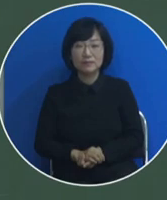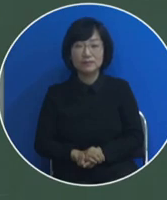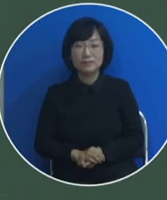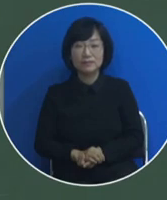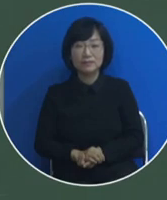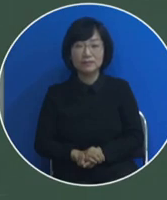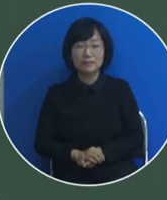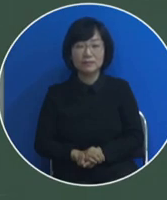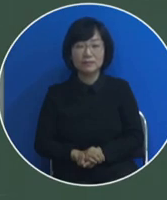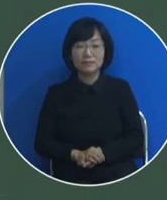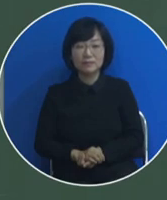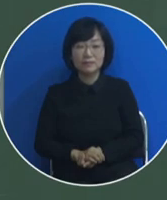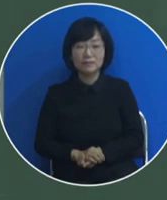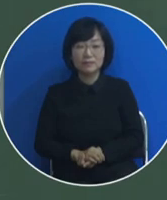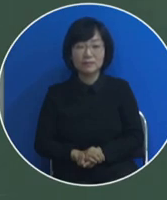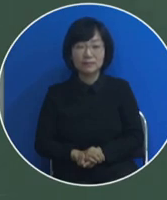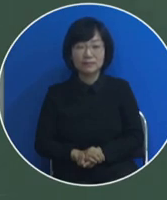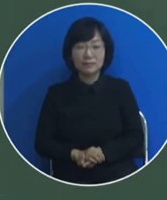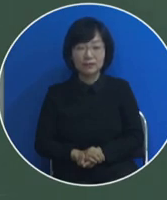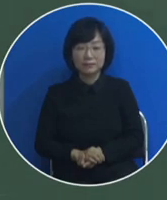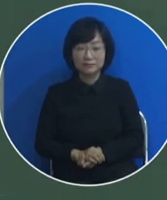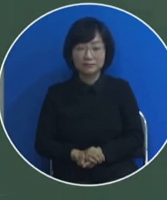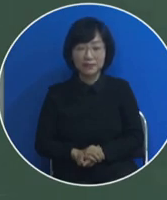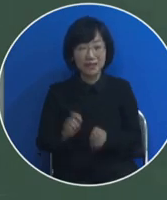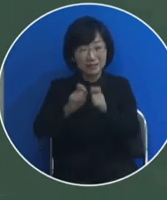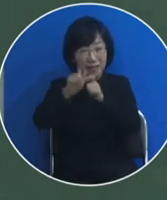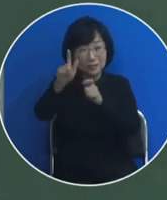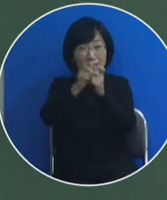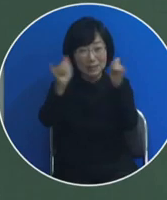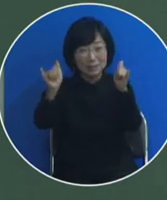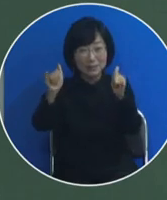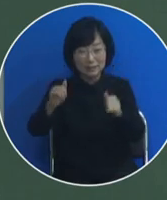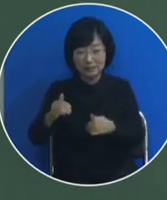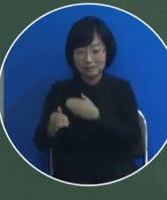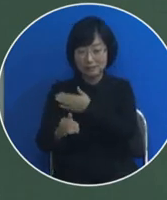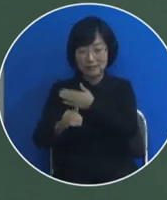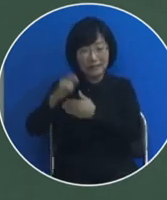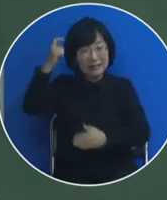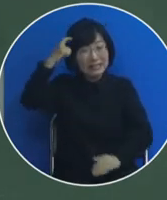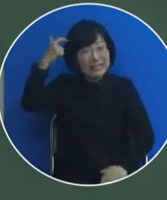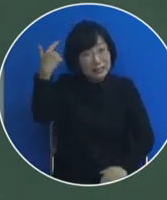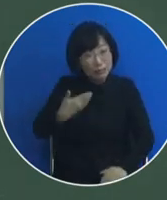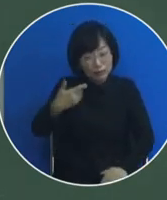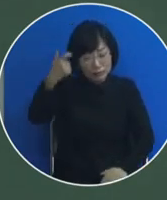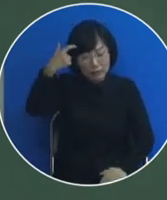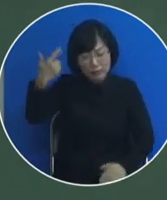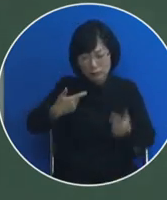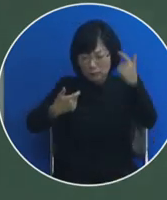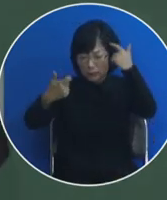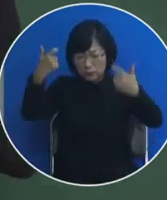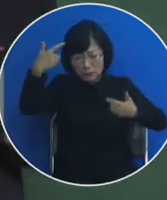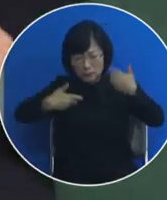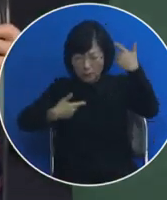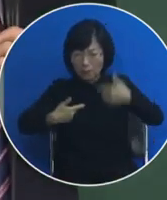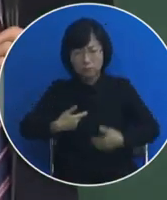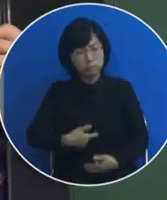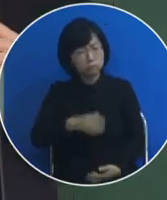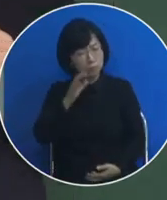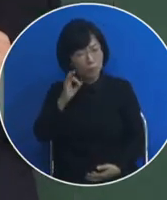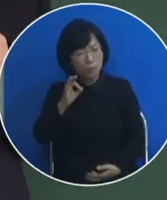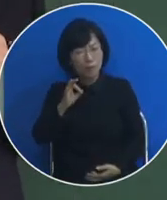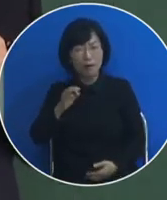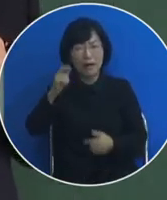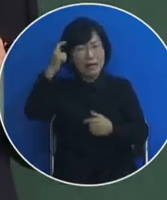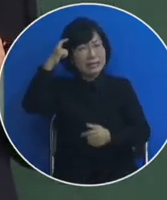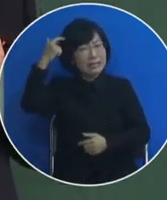틀렸다기보다는요 응답받을 수 없는 질문을 많이 합니다. More than saying that they are wrong, a lot of you ask questions by which they cannot receive answers. 틀린 질문을